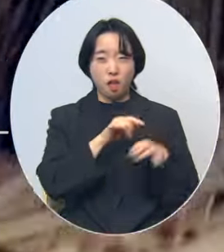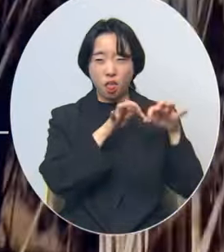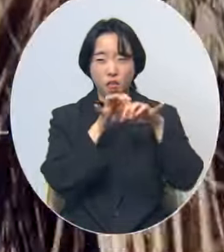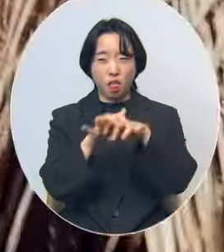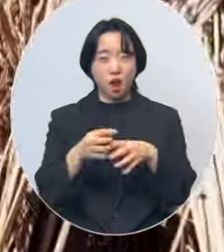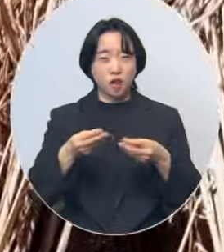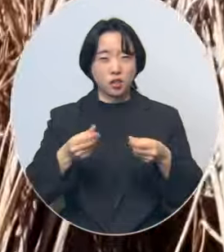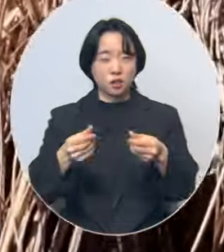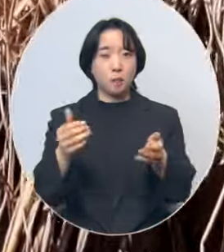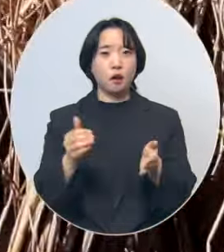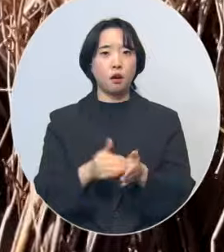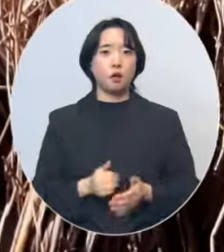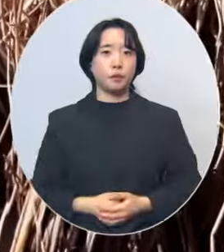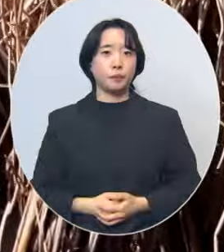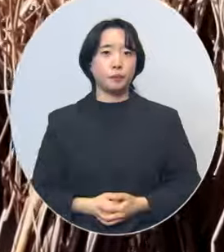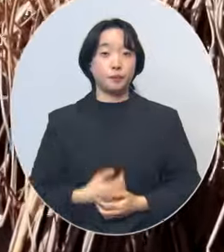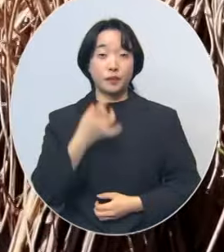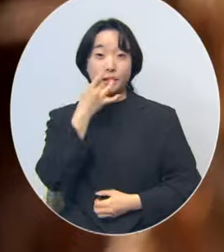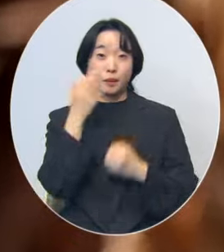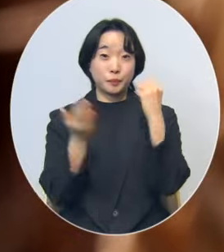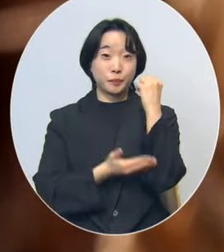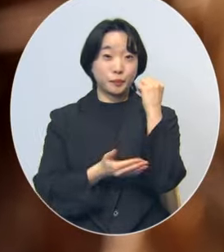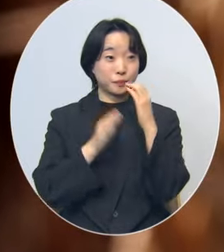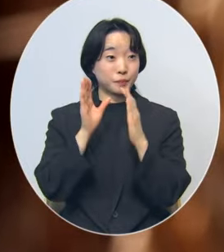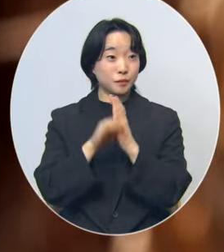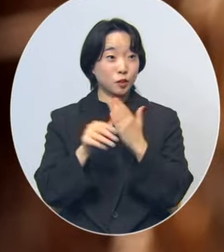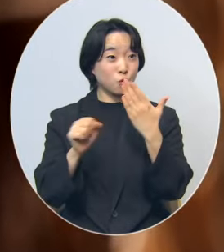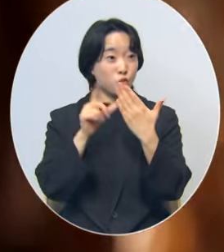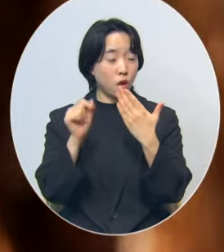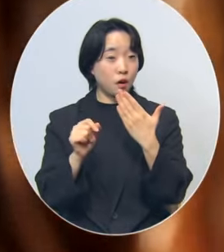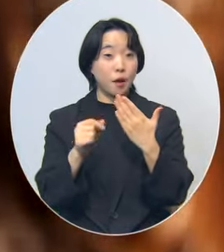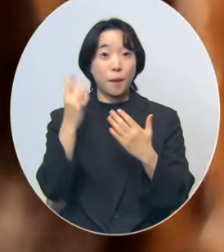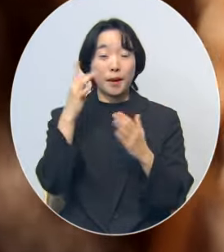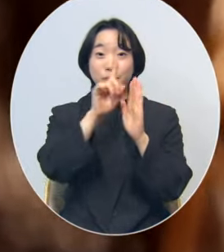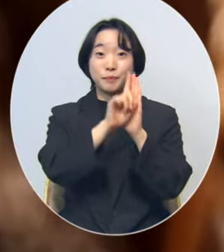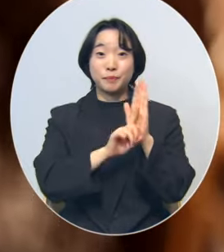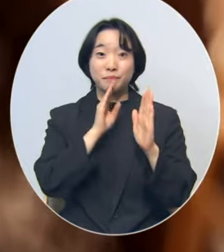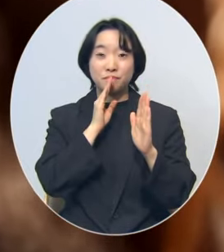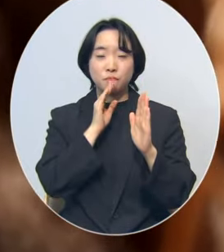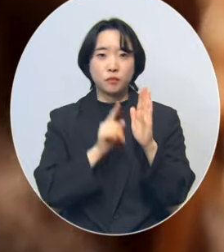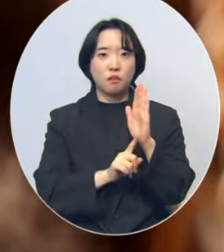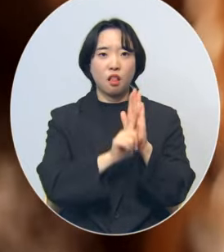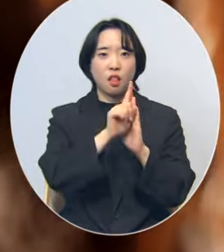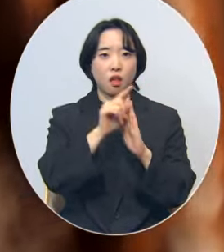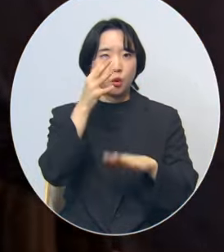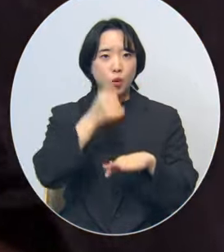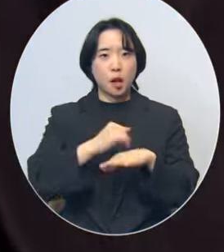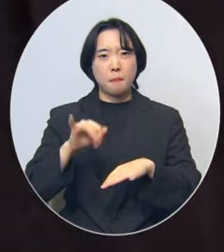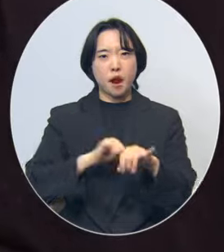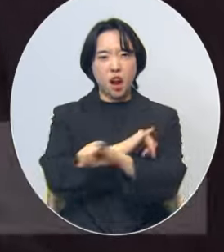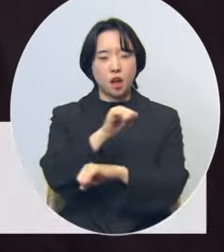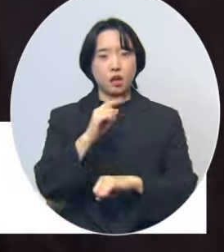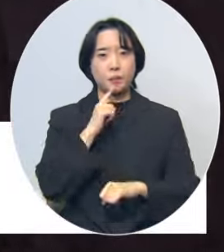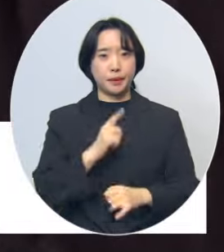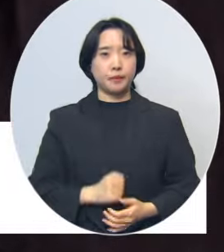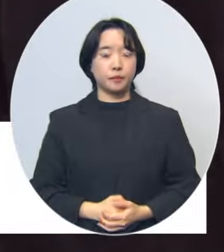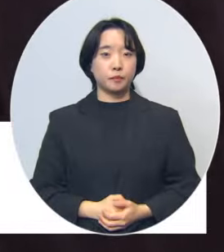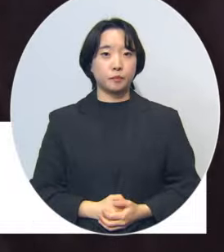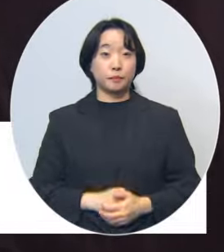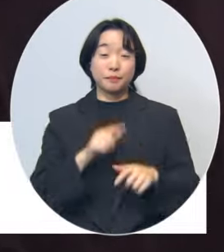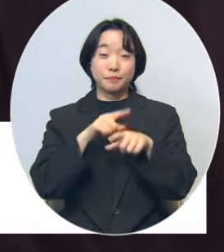피해입니다 쌀수 학기인 9월까지 이어진 이상 고온이 피해를 부추겼다는 분석이 나옵니다 평균기온이